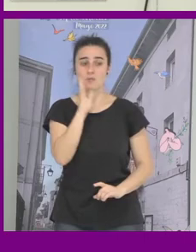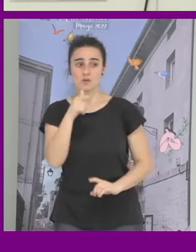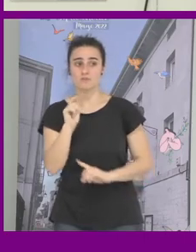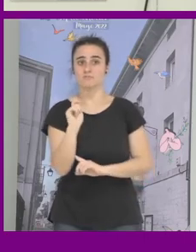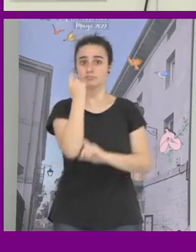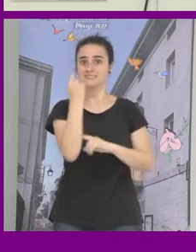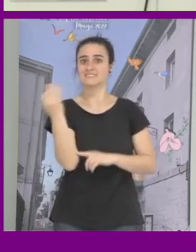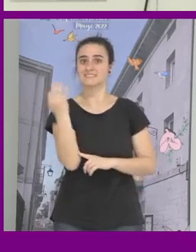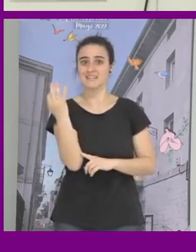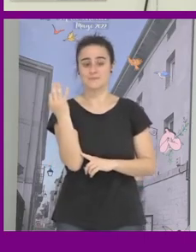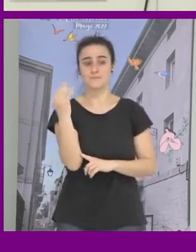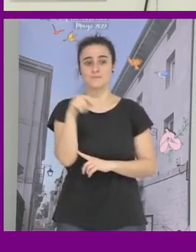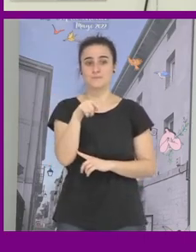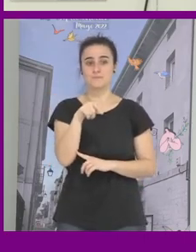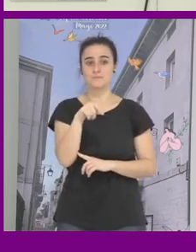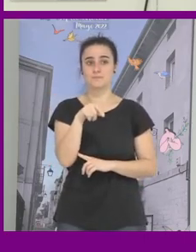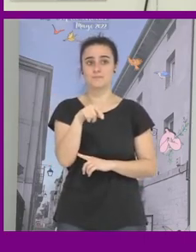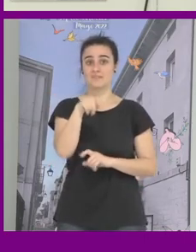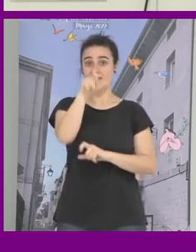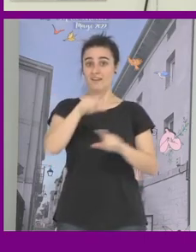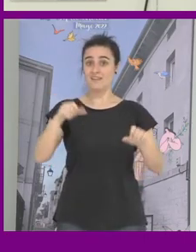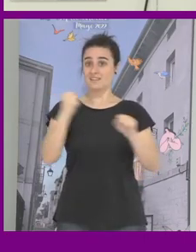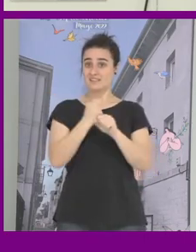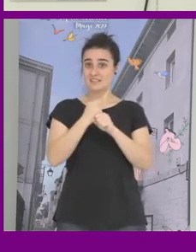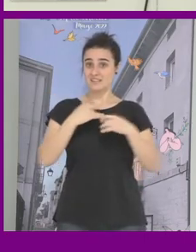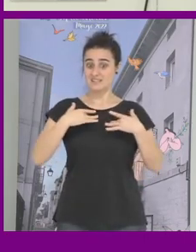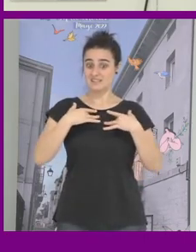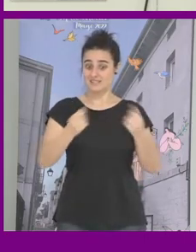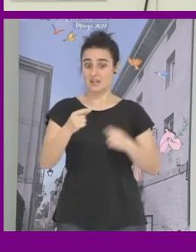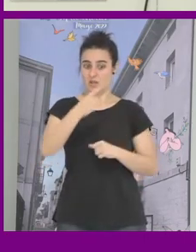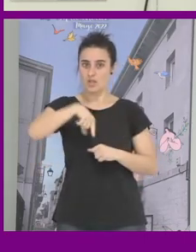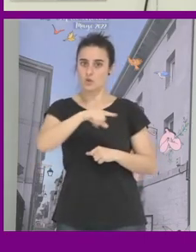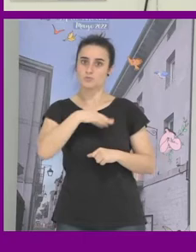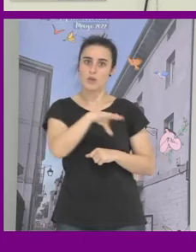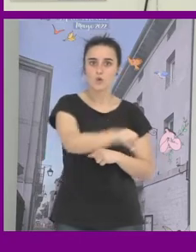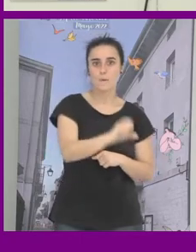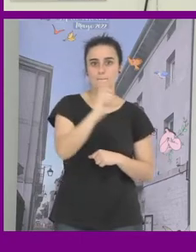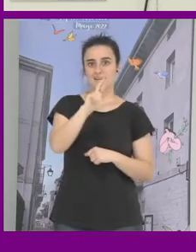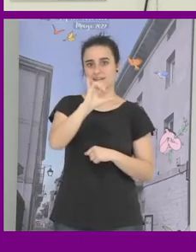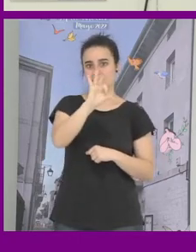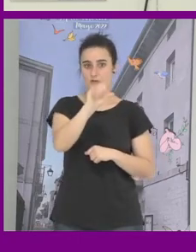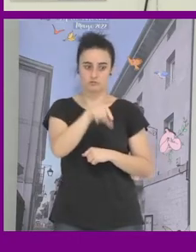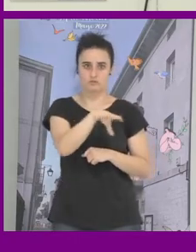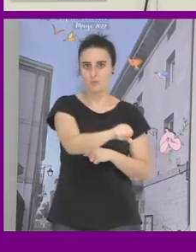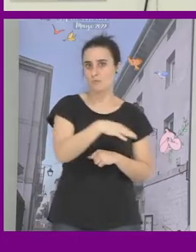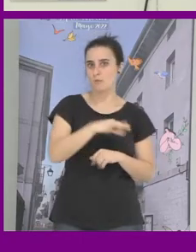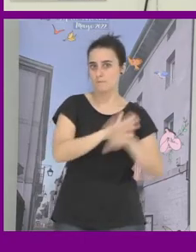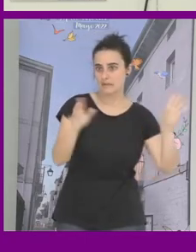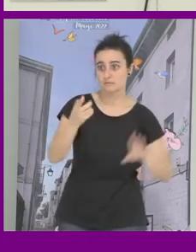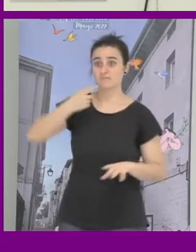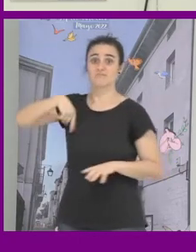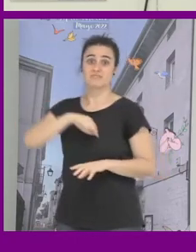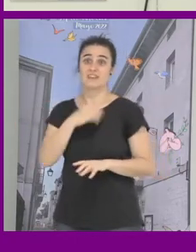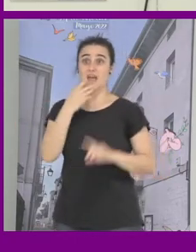bakarrik osasun langileek izatea kriozen semena erosteko aukera. Orduan orain arte, ba, bueno, gure kasuan adibidez,